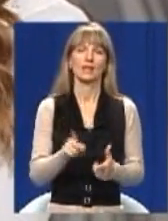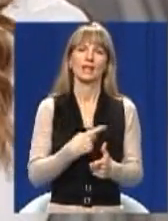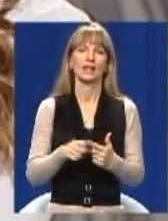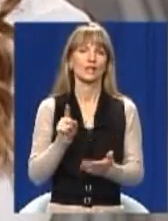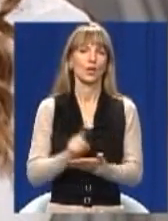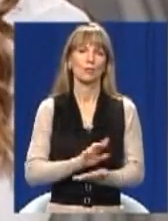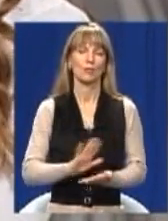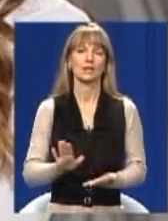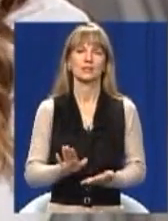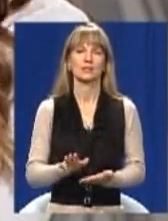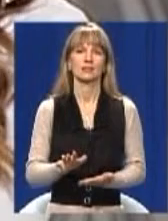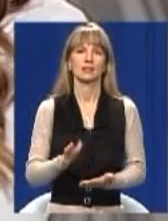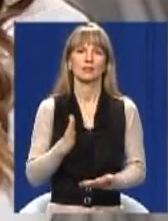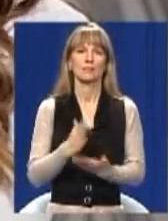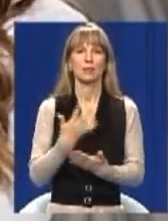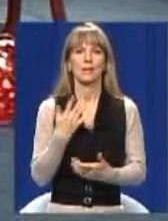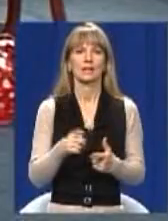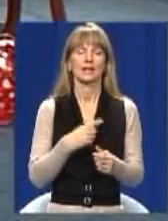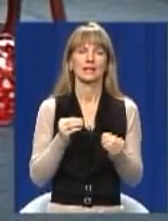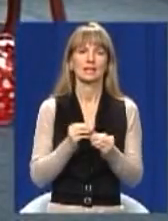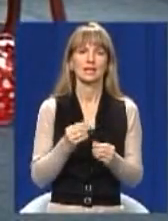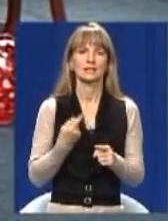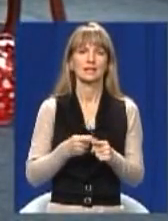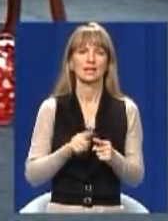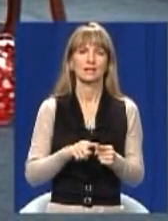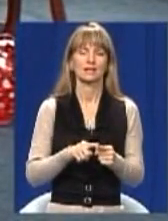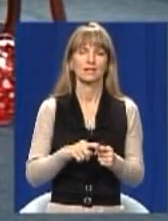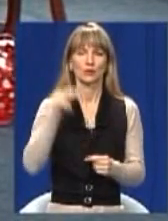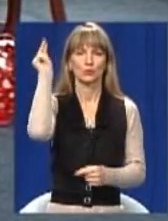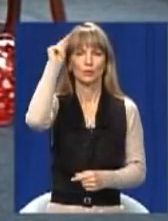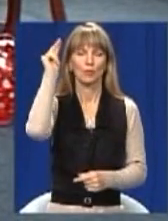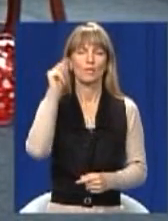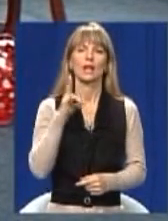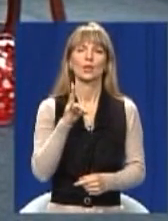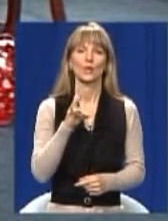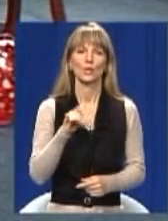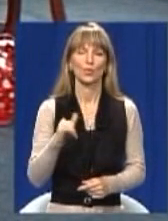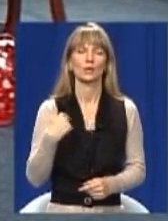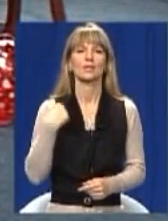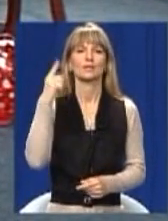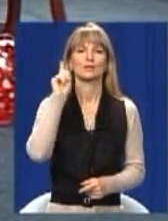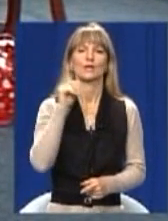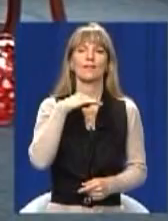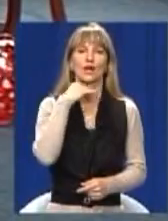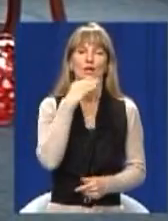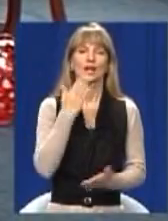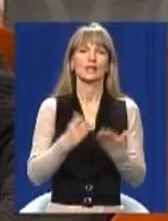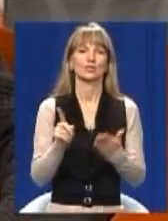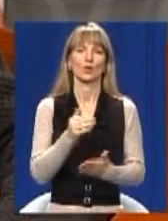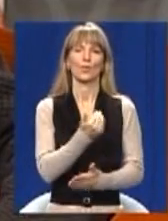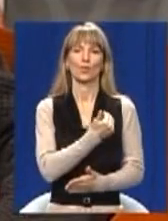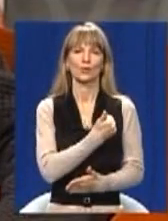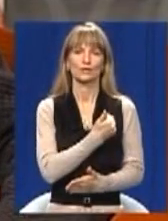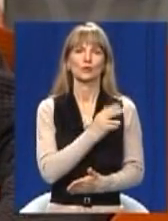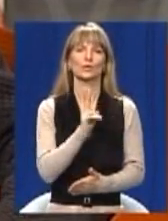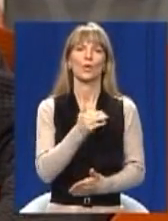мати там п'ятірки або десятки з усіх предметів? Ну, я думаю, что в школе, если кто-то хочет